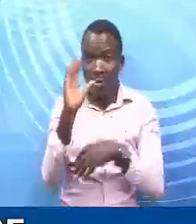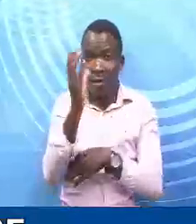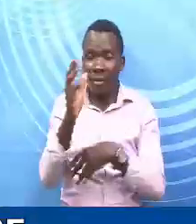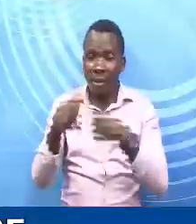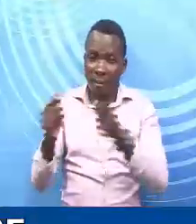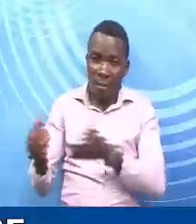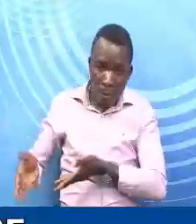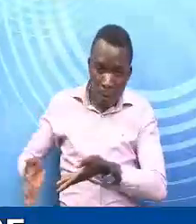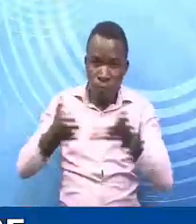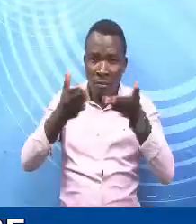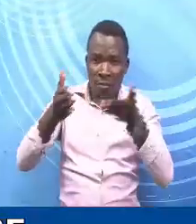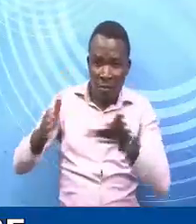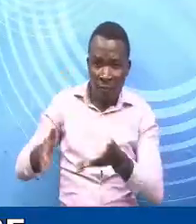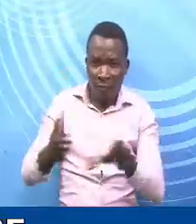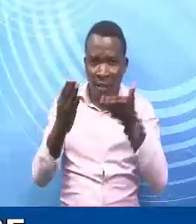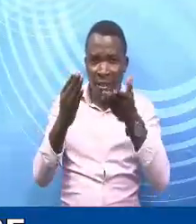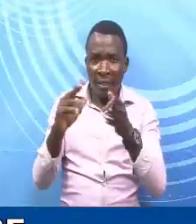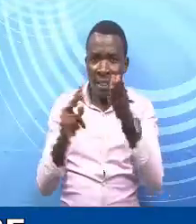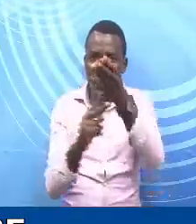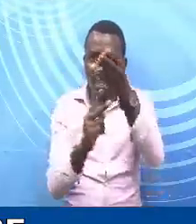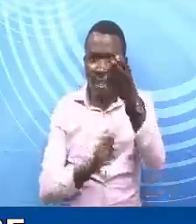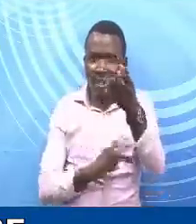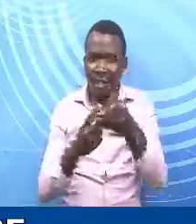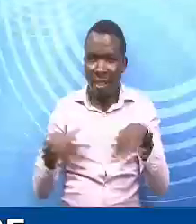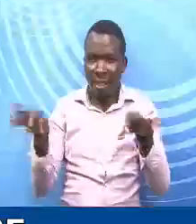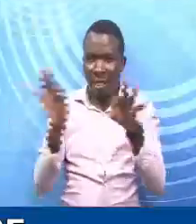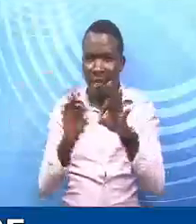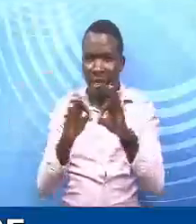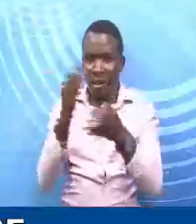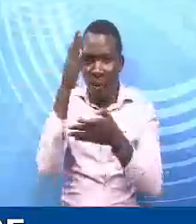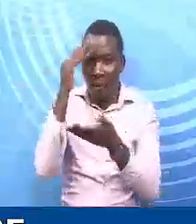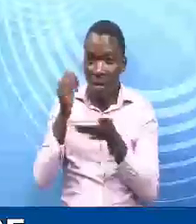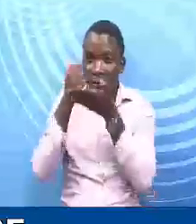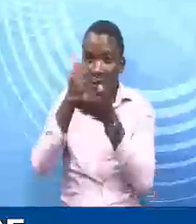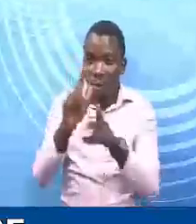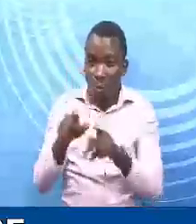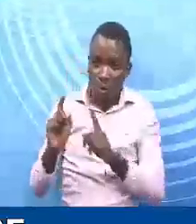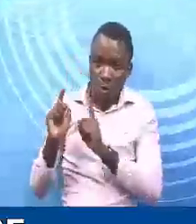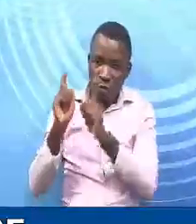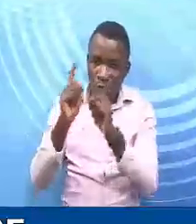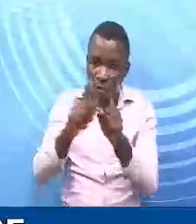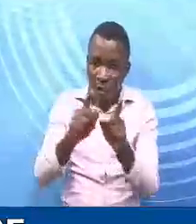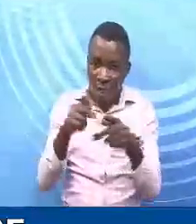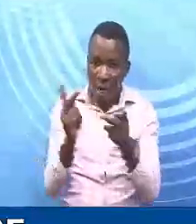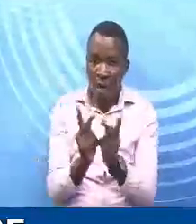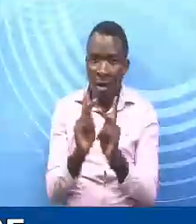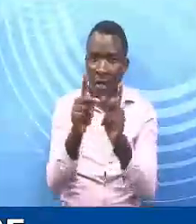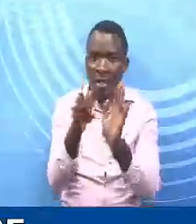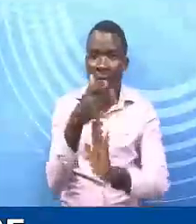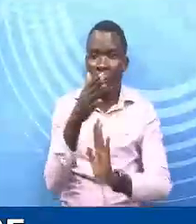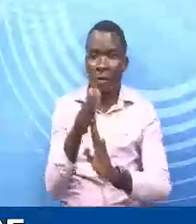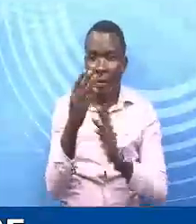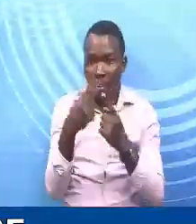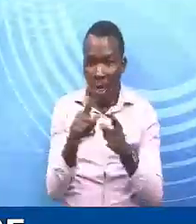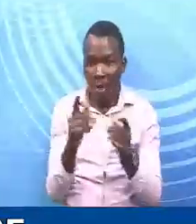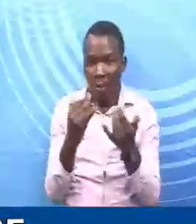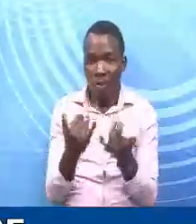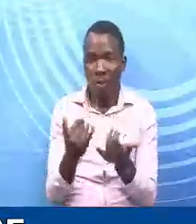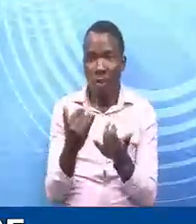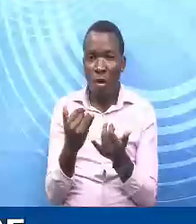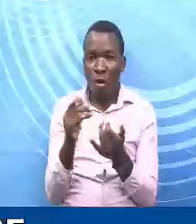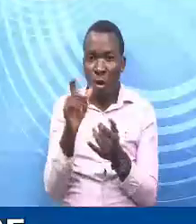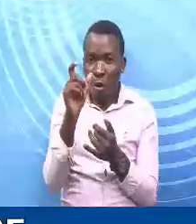rwose. Ikiraro cyari gifite akamaro cyane kuko cyatumaga umuntu agera iyo agiye vuba, none ubu ngubu aho